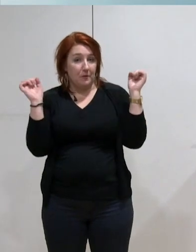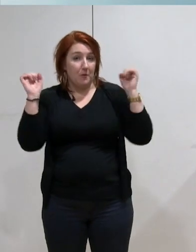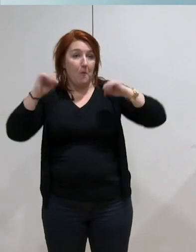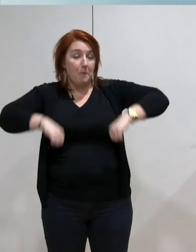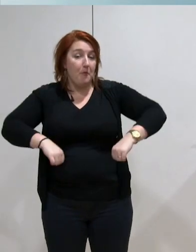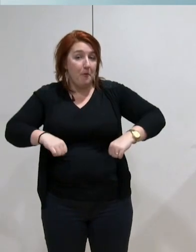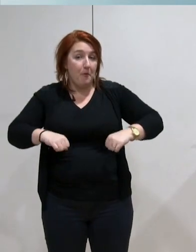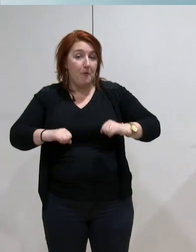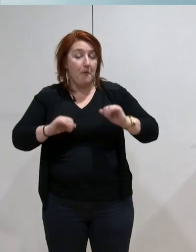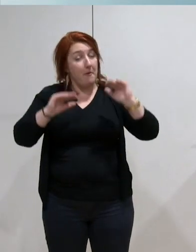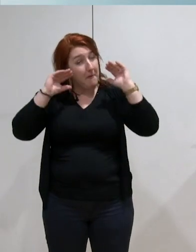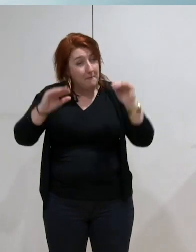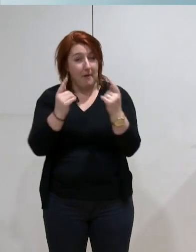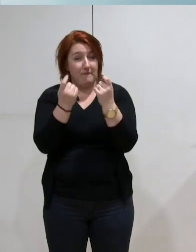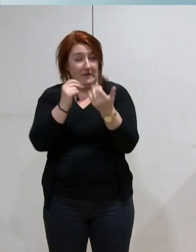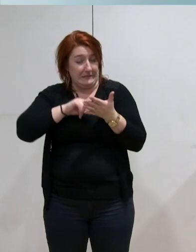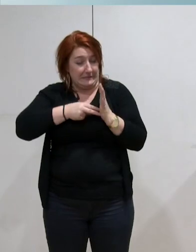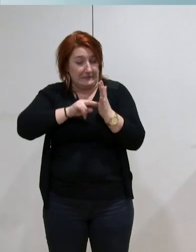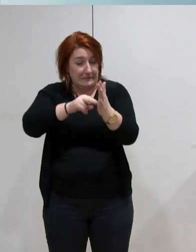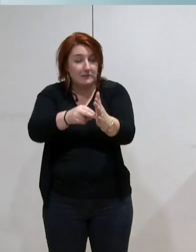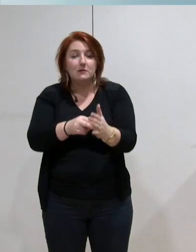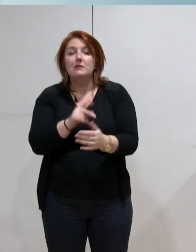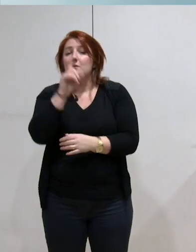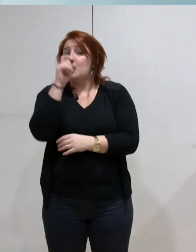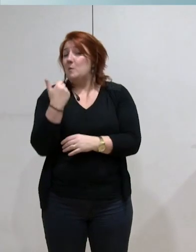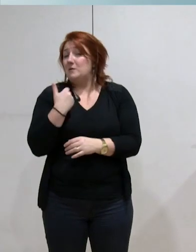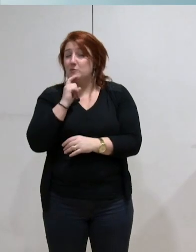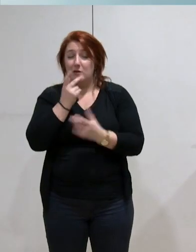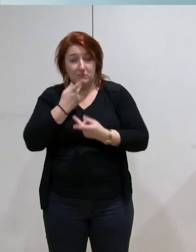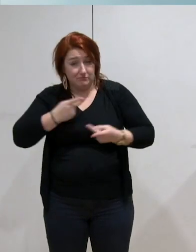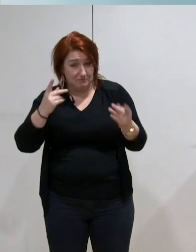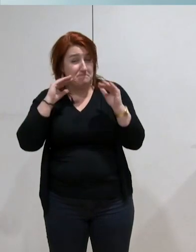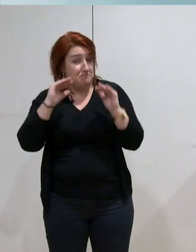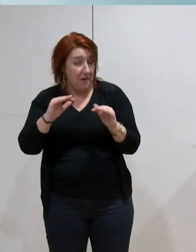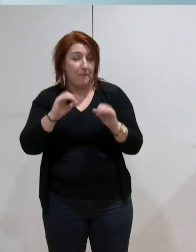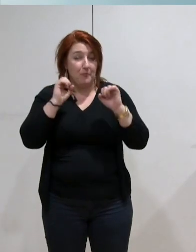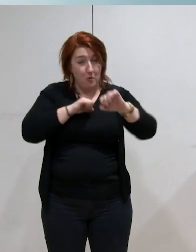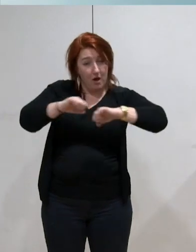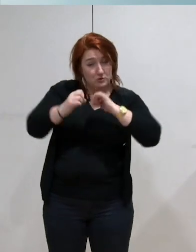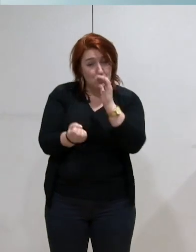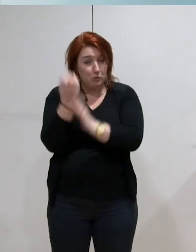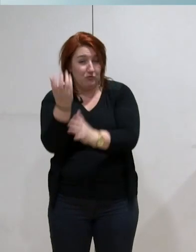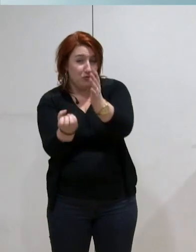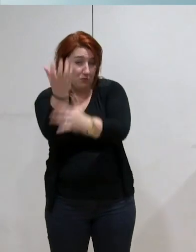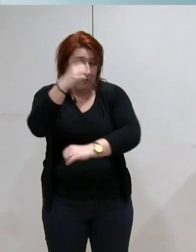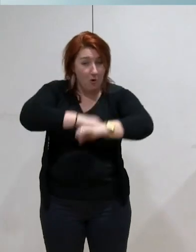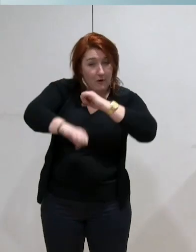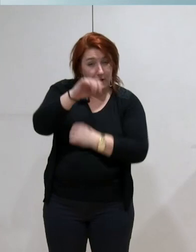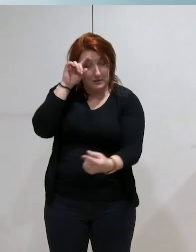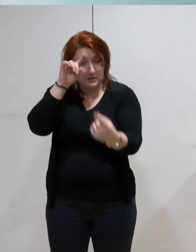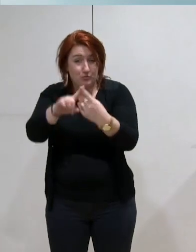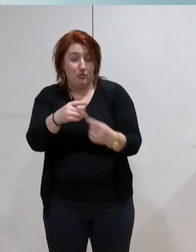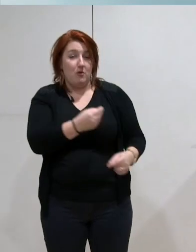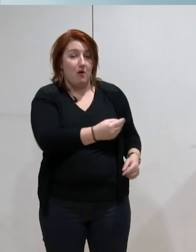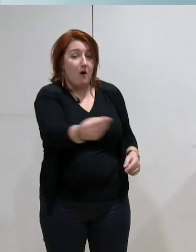contrainte financière que nous avons évoqué en début de ce conseil municipal d'aboutir à des nouvelles actions pour effectivement répondre au aux